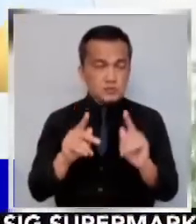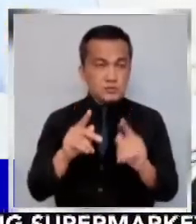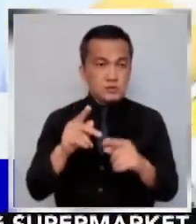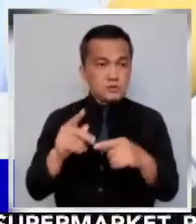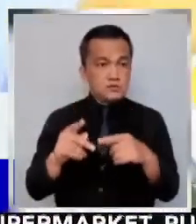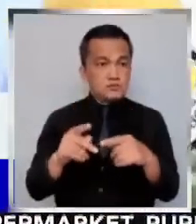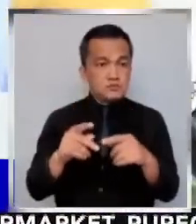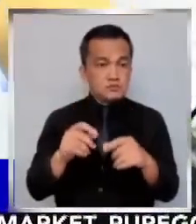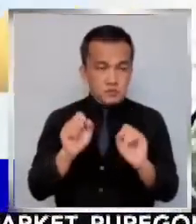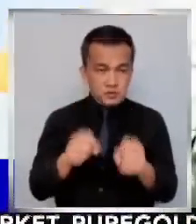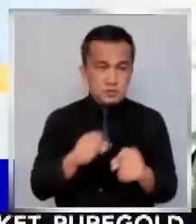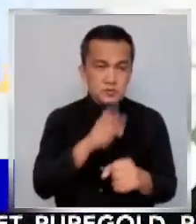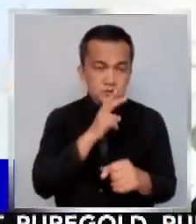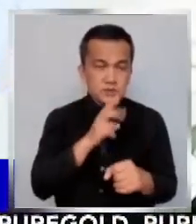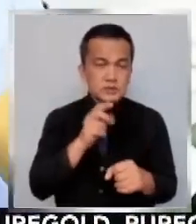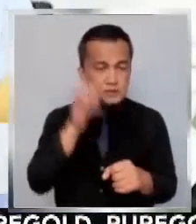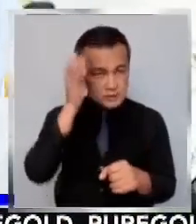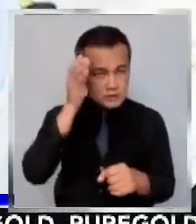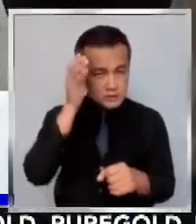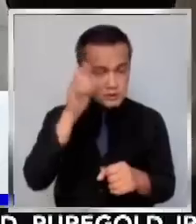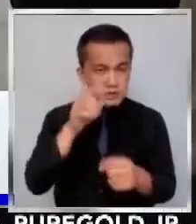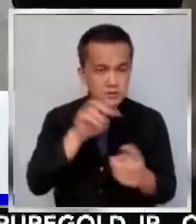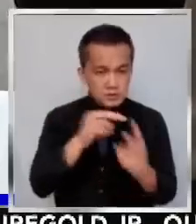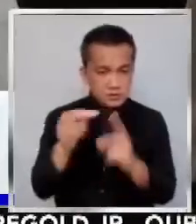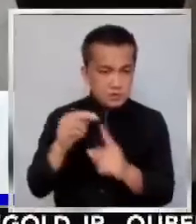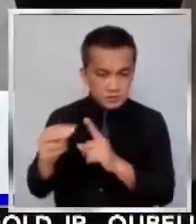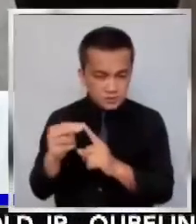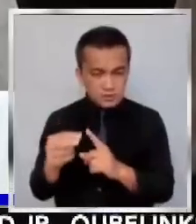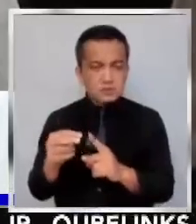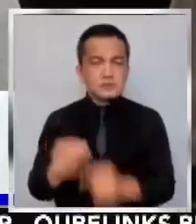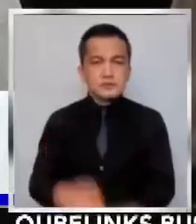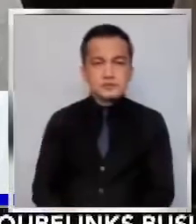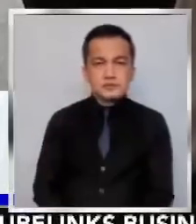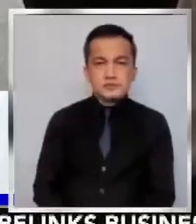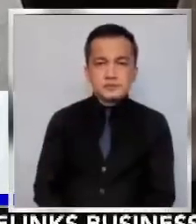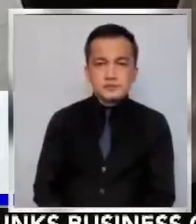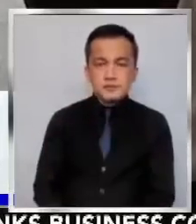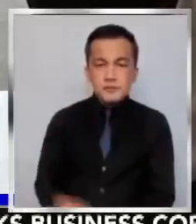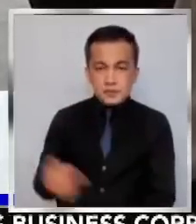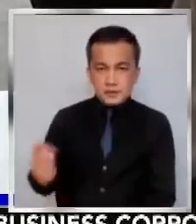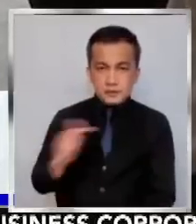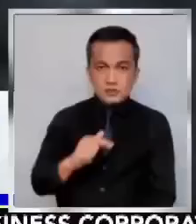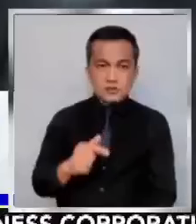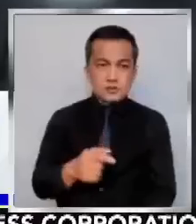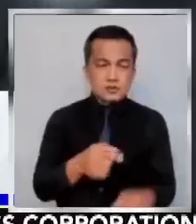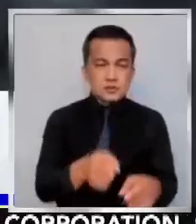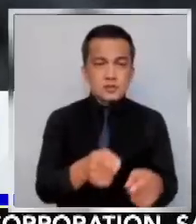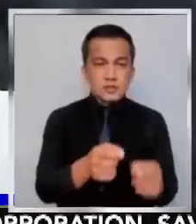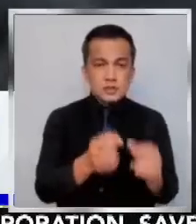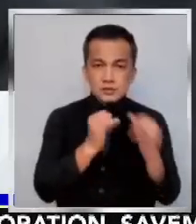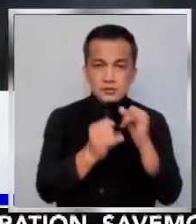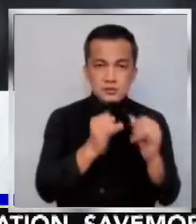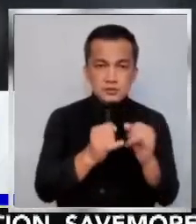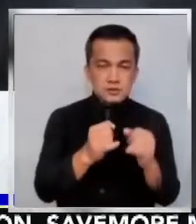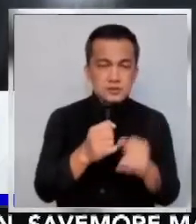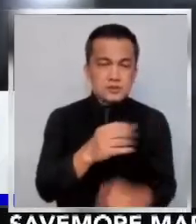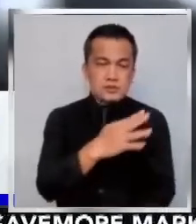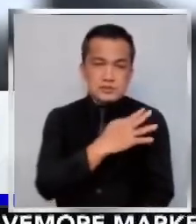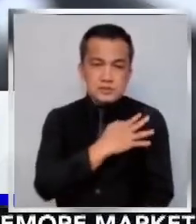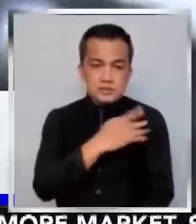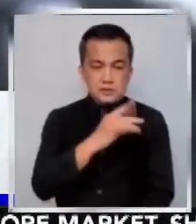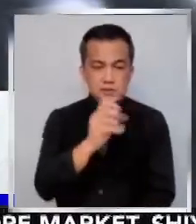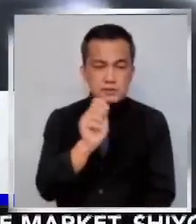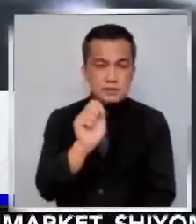are being considered. All angles are being considered. Kinukuhanan pa namin ang pahayag si Director General Bantag. Sinuspindi si Bantag noong isang